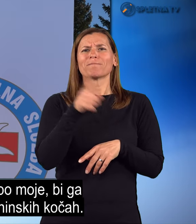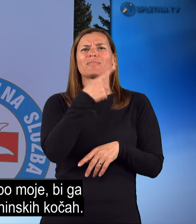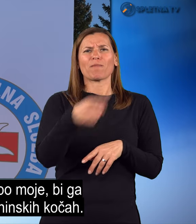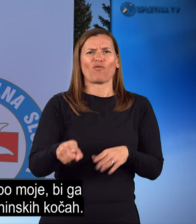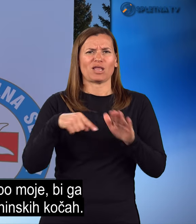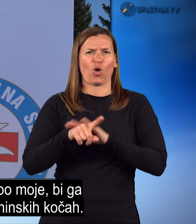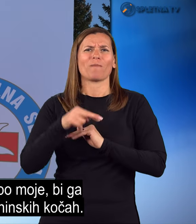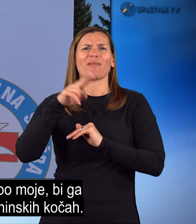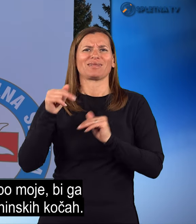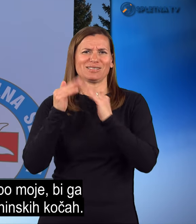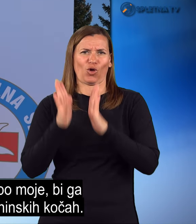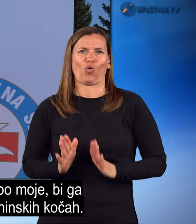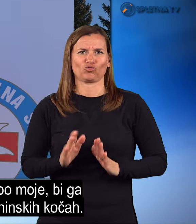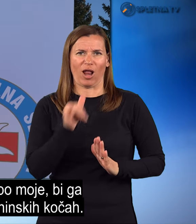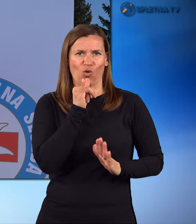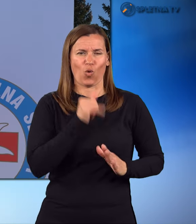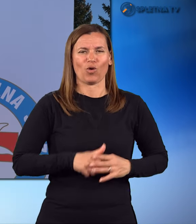planinskih kočah.